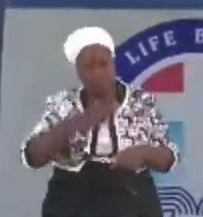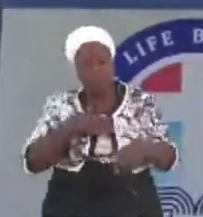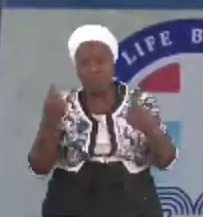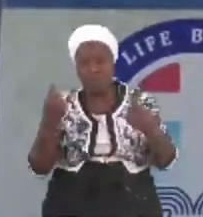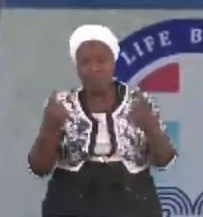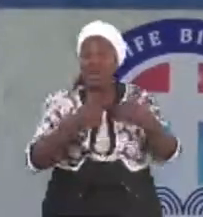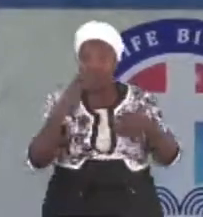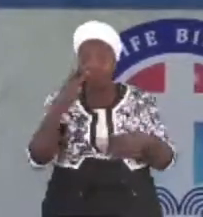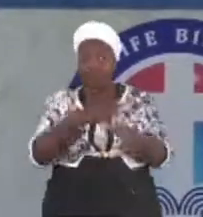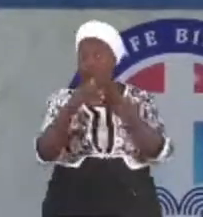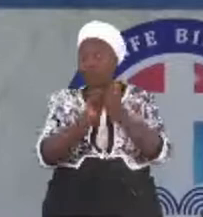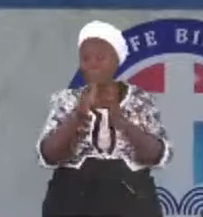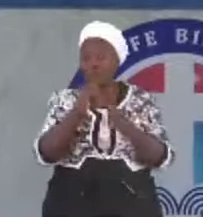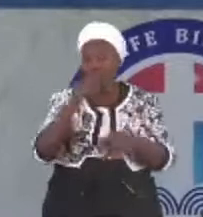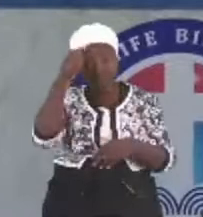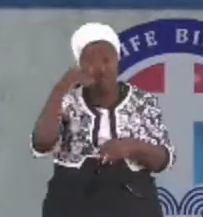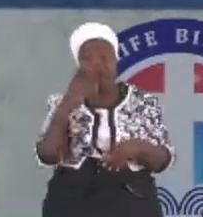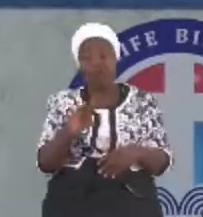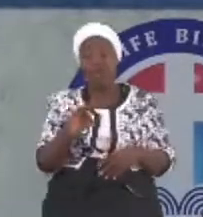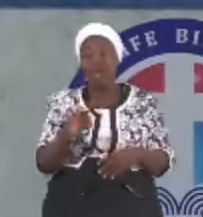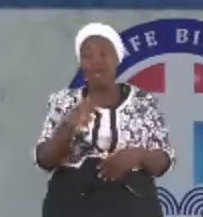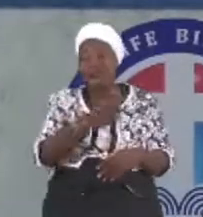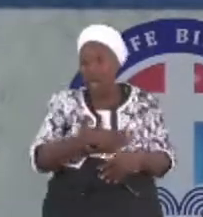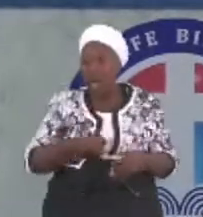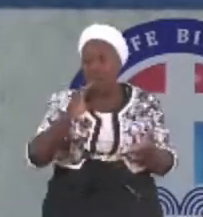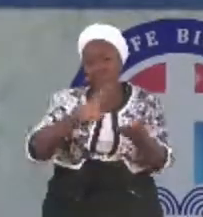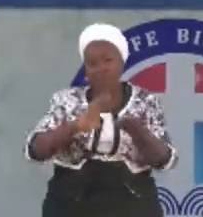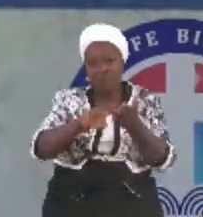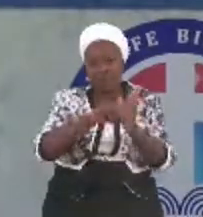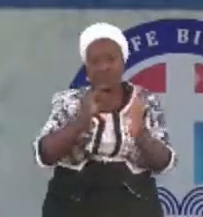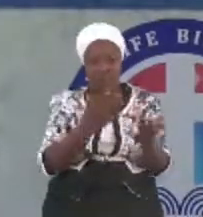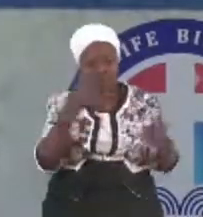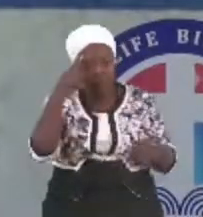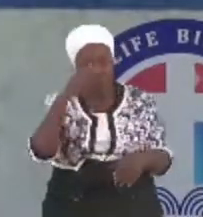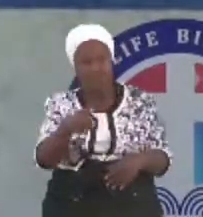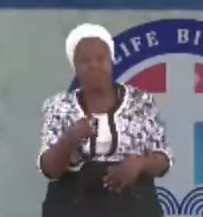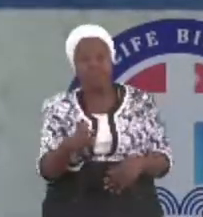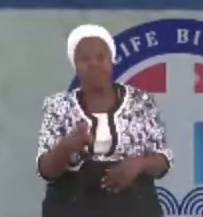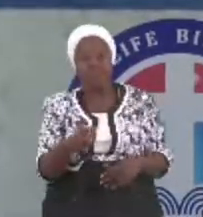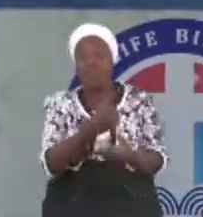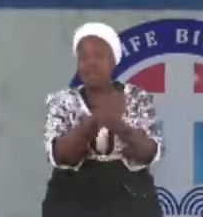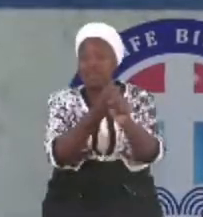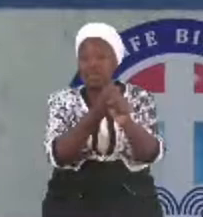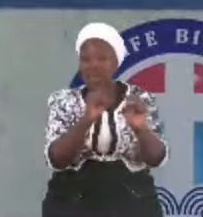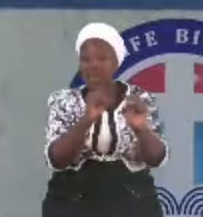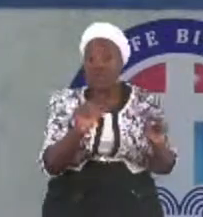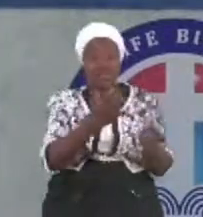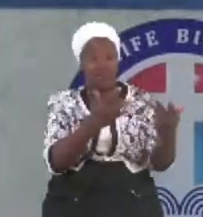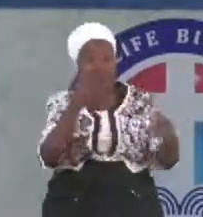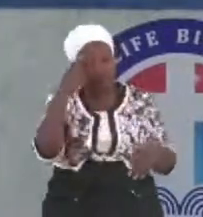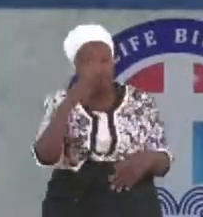a vu tout ce à quoi tu penses. Et le pardon t'attend. Le salut